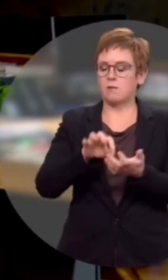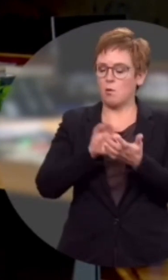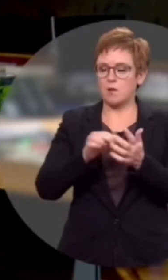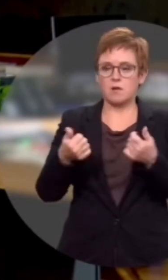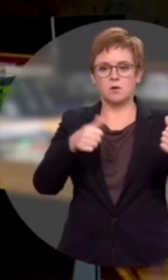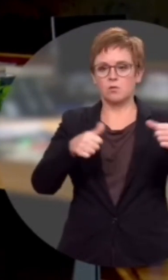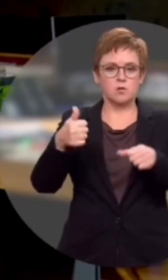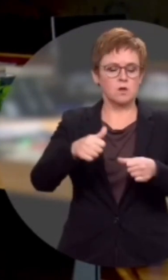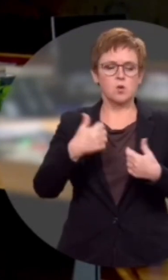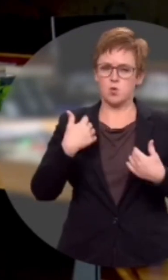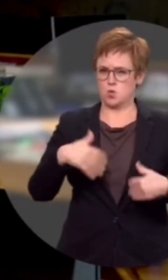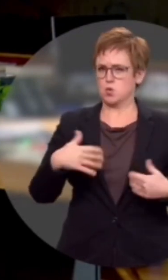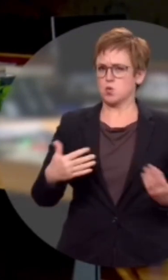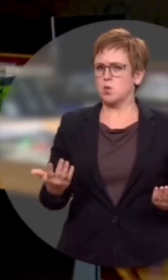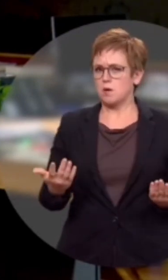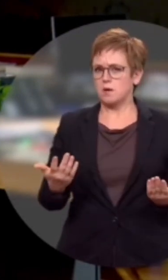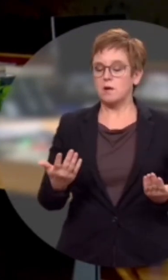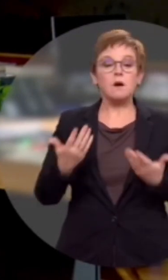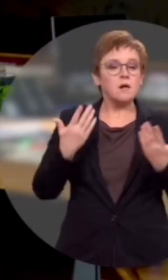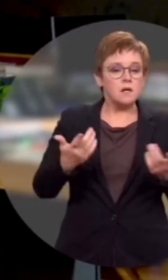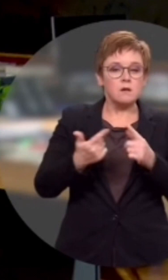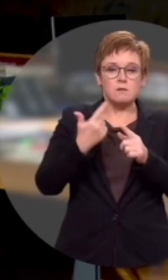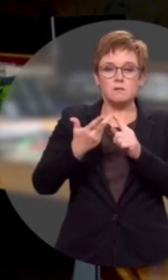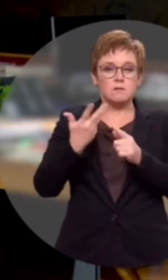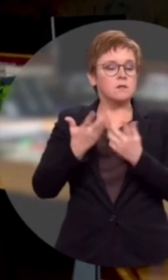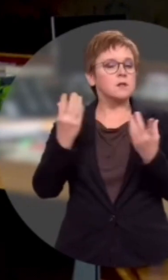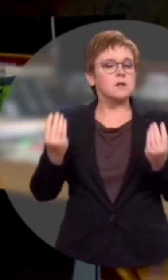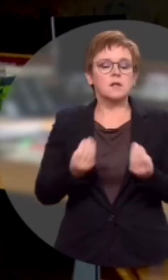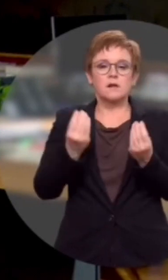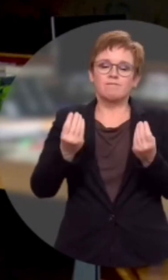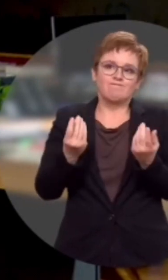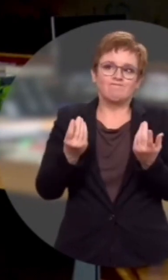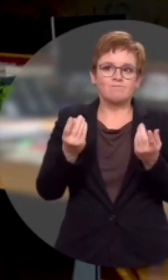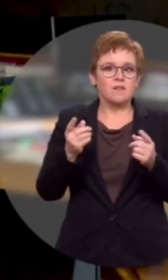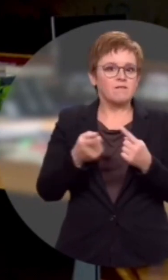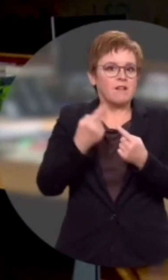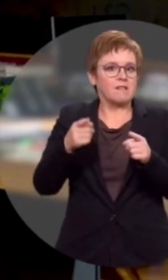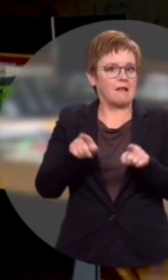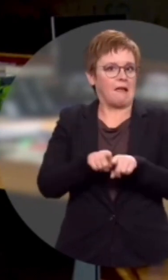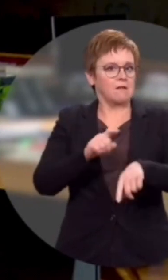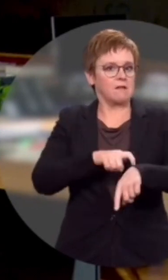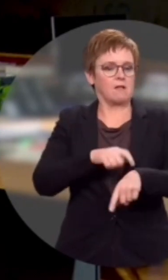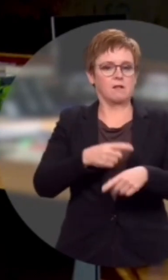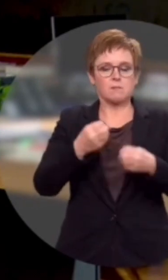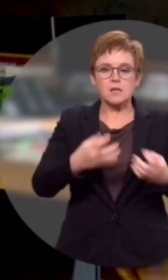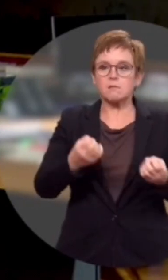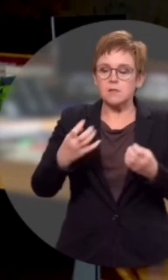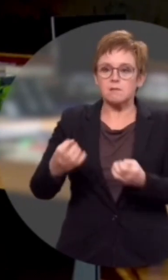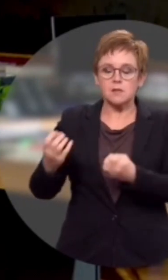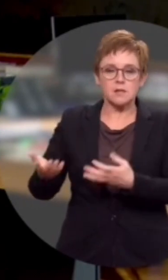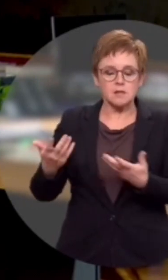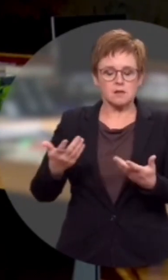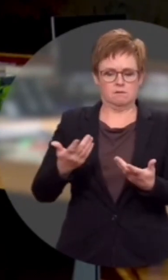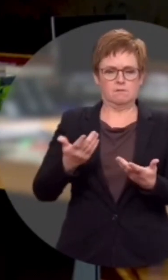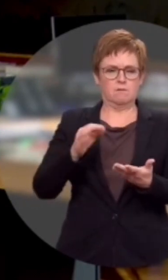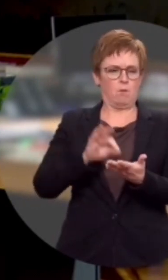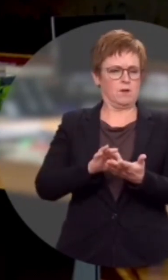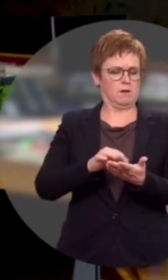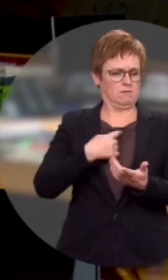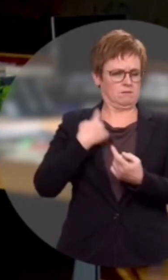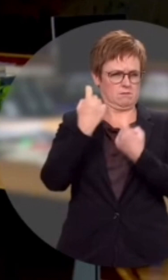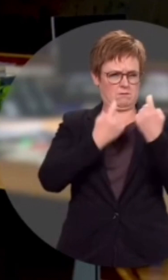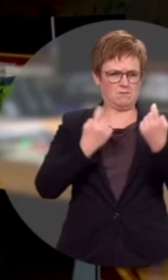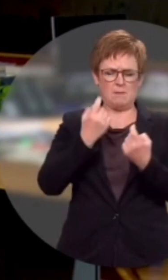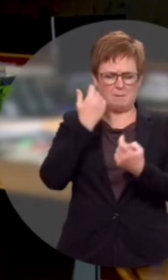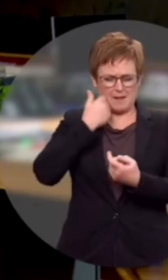stecken. Alle diese Dinge passieren fast gleichzeitig und man fragt sich unweigerlich, kann das jetzt alles